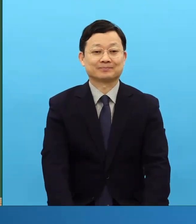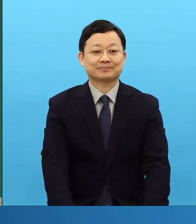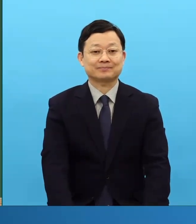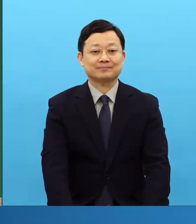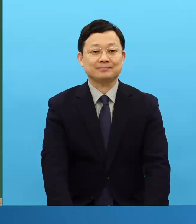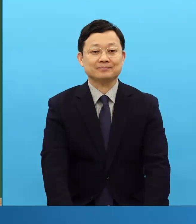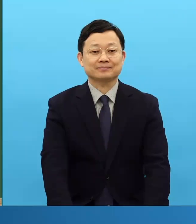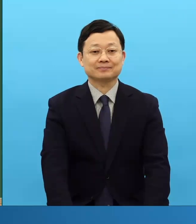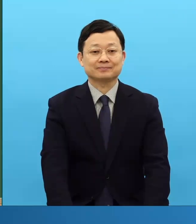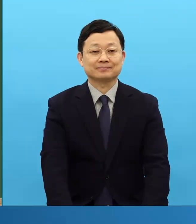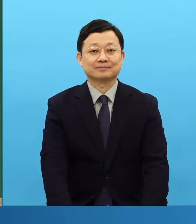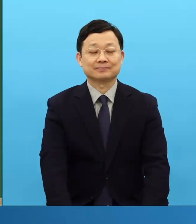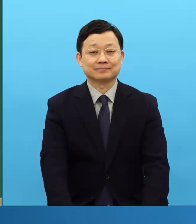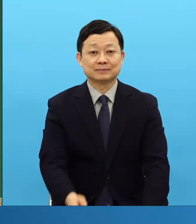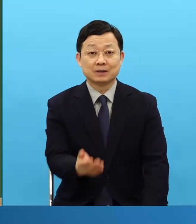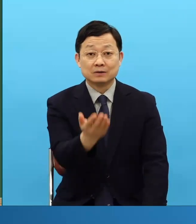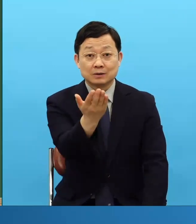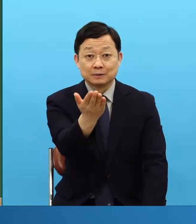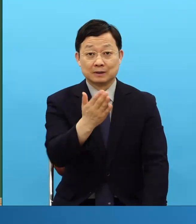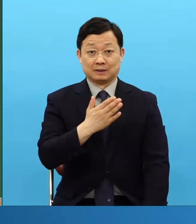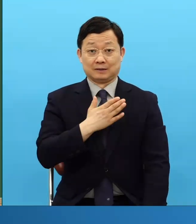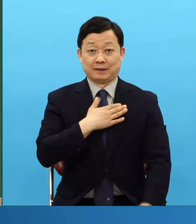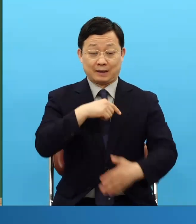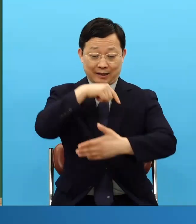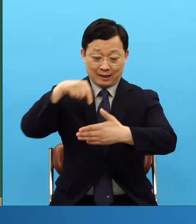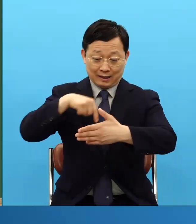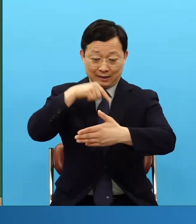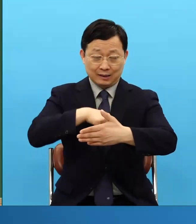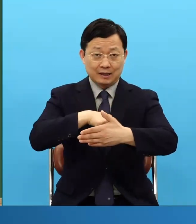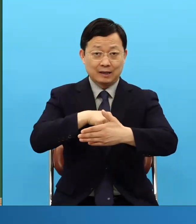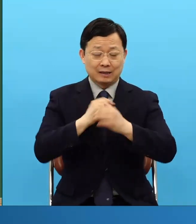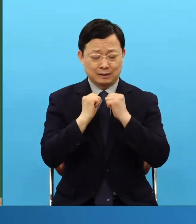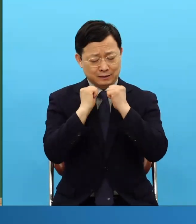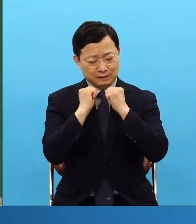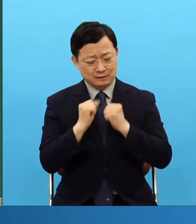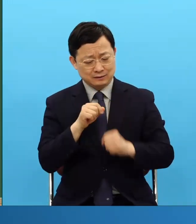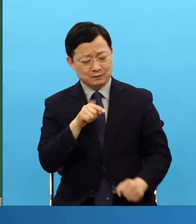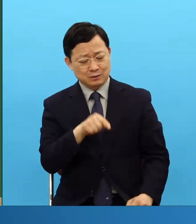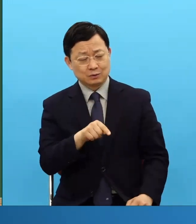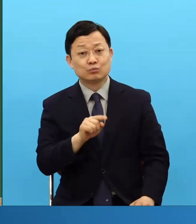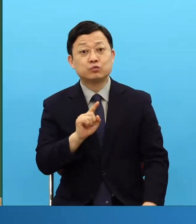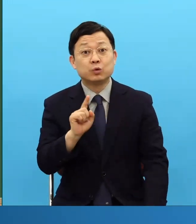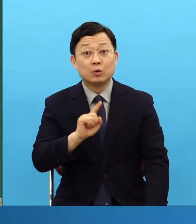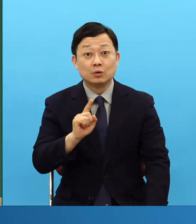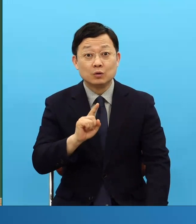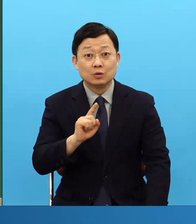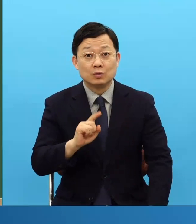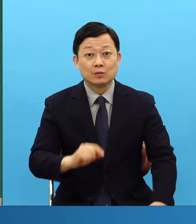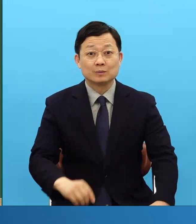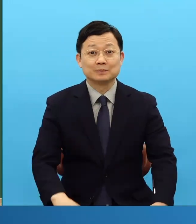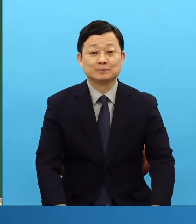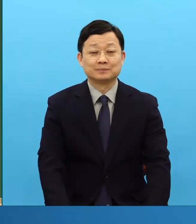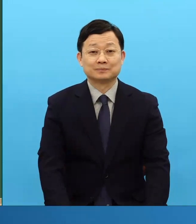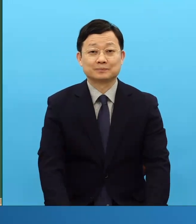내 안에 무엇이 있어야 되느냐 하는 겁니다. It's what must be inside of you.